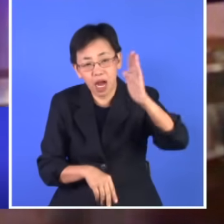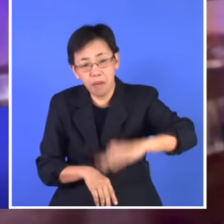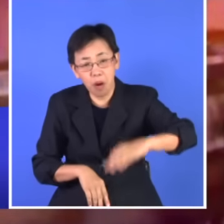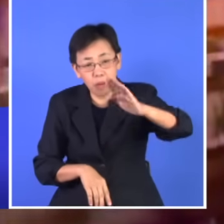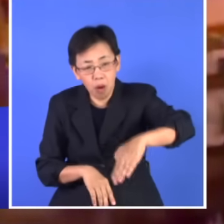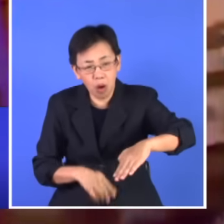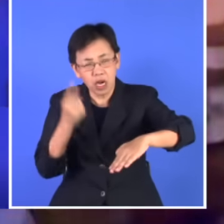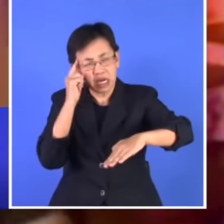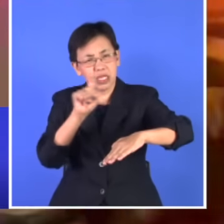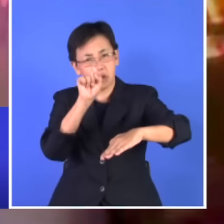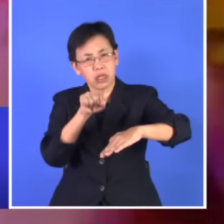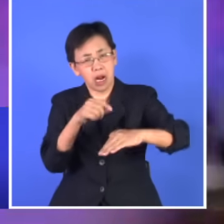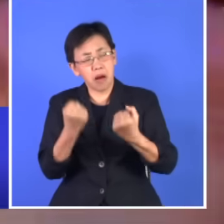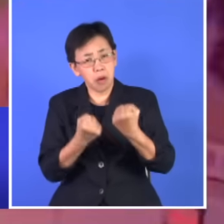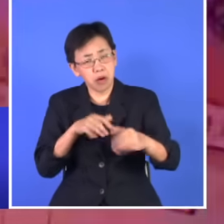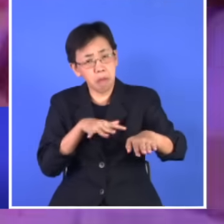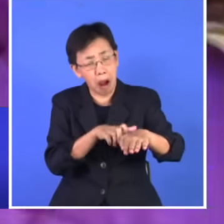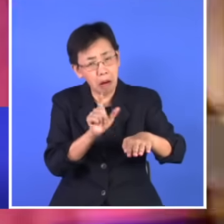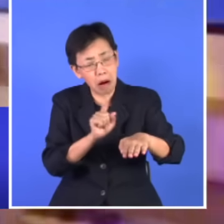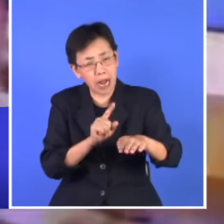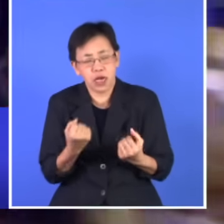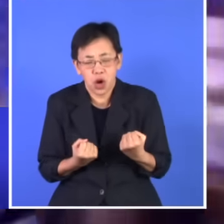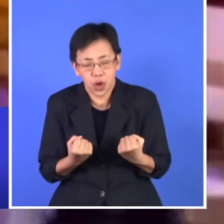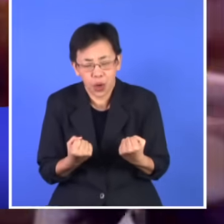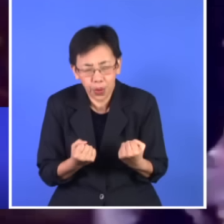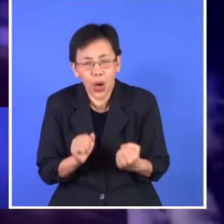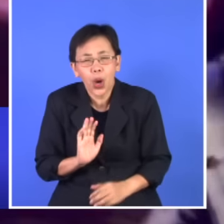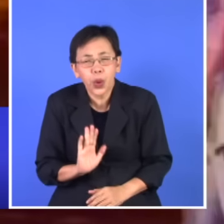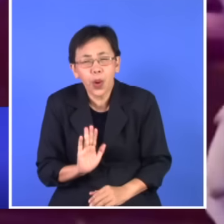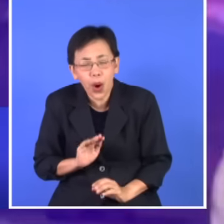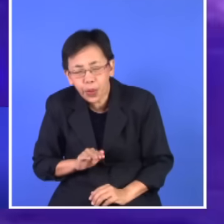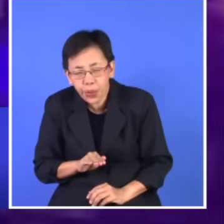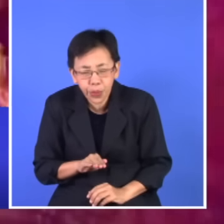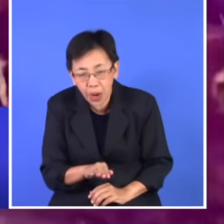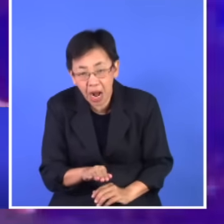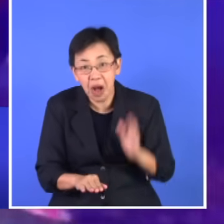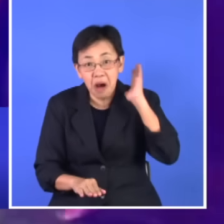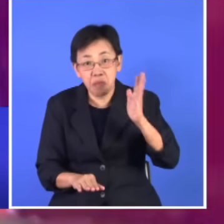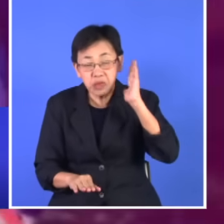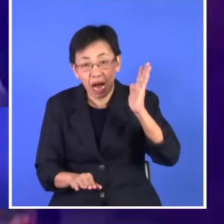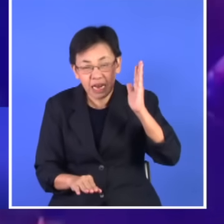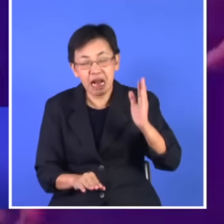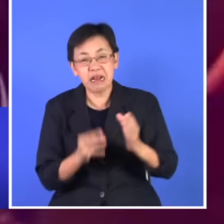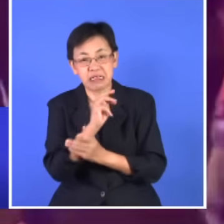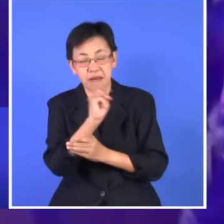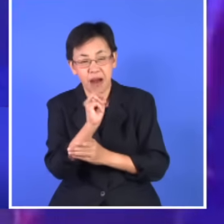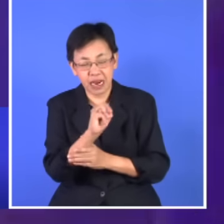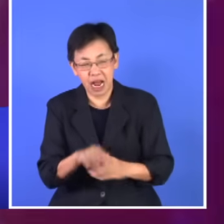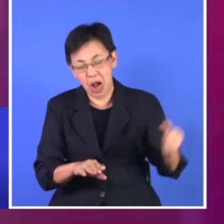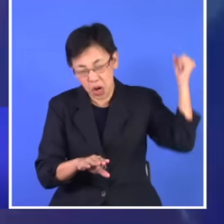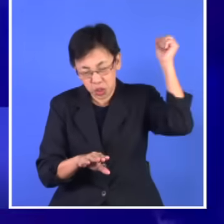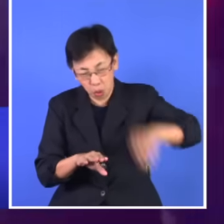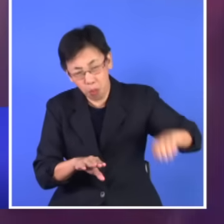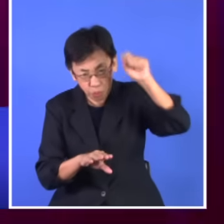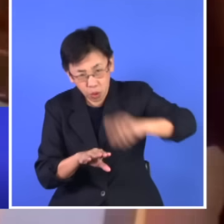ว่าสงสัยจะเกิดอุบัติเหเหตด้านหน้าหรือยังไงมั่งก็เลยชะลอรถปรากฏว่าชายคนนี้ใช้ไม้ทุบเข้าที่บริเวณหน้ารถของเขา